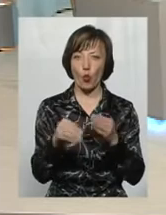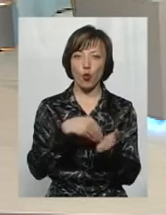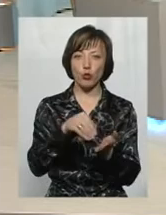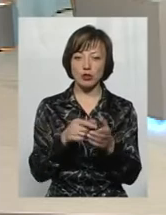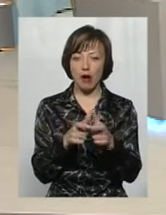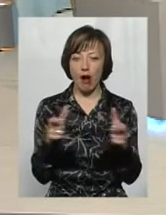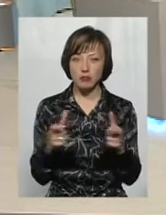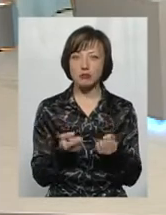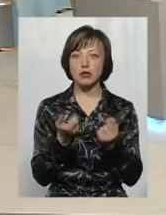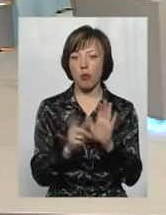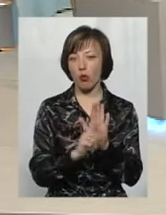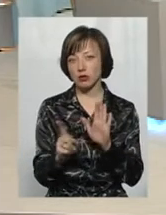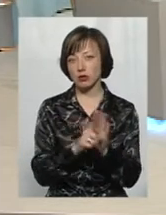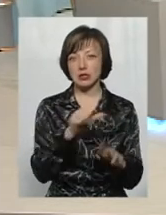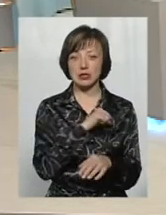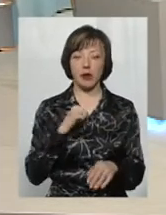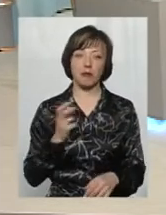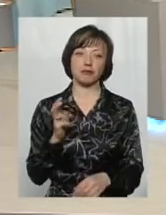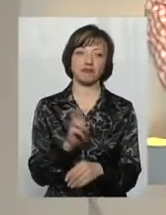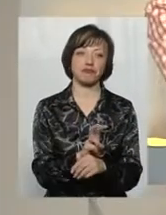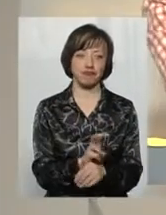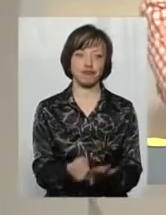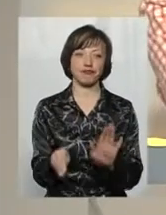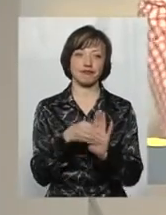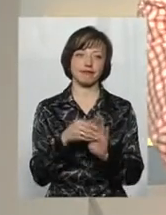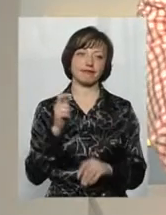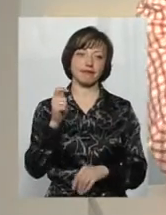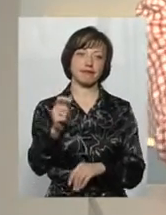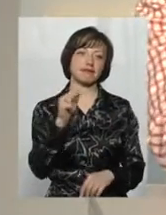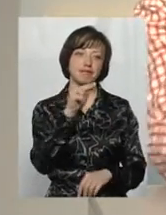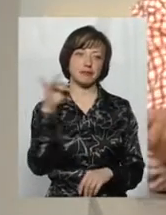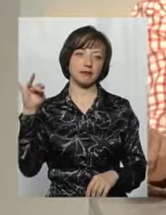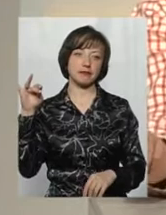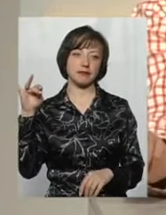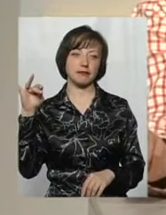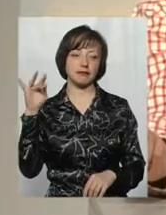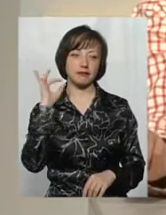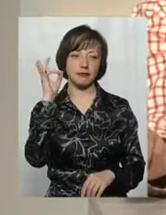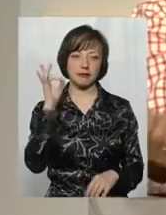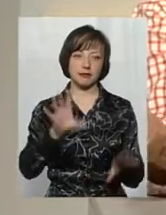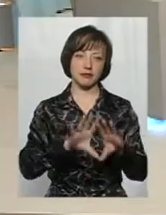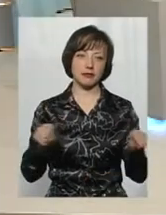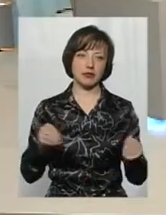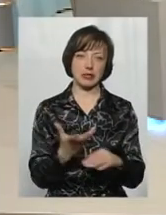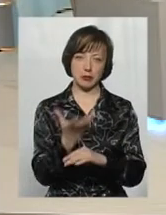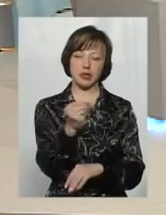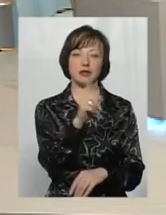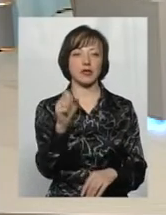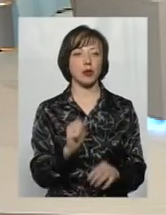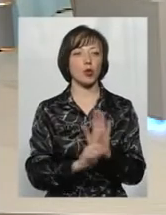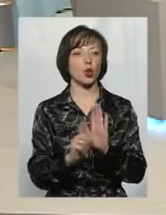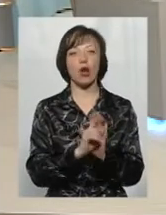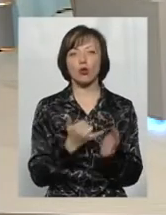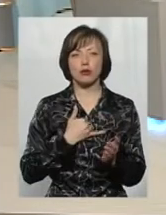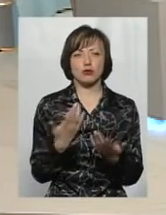там поїздок і так далі, і сам заходиш, і пропікав її так, як і все. І заплатив за проїзд. Так, а в